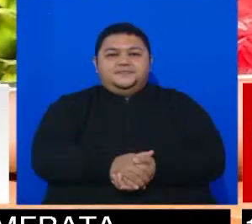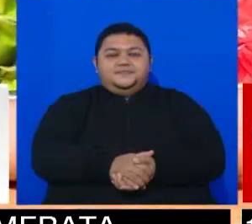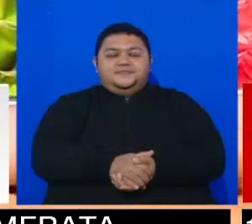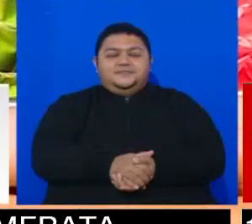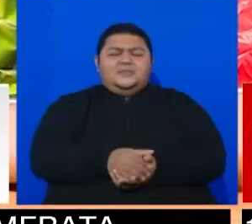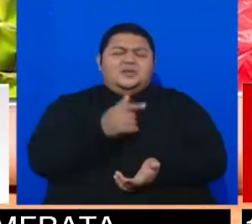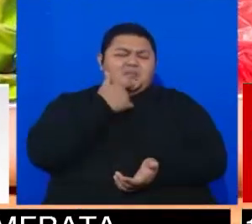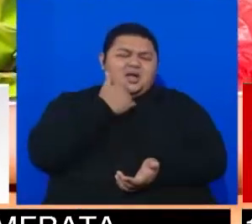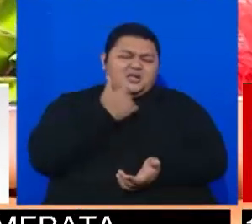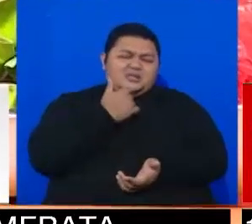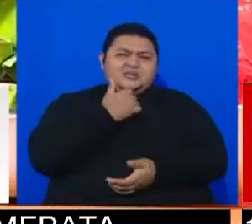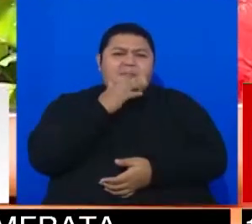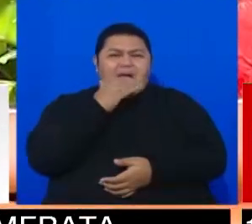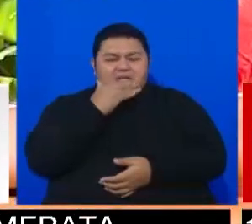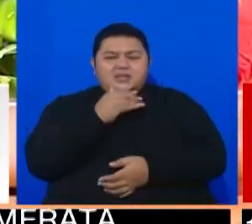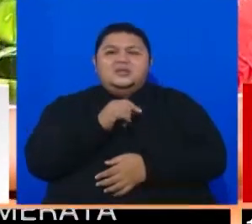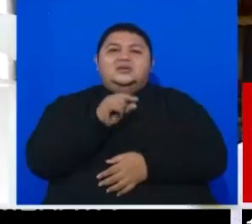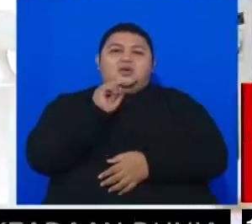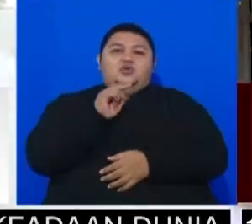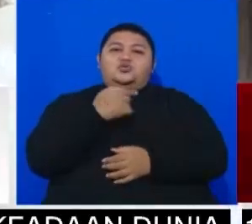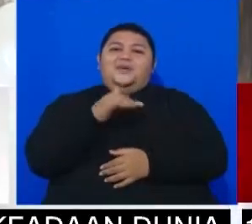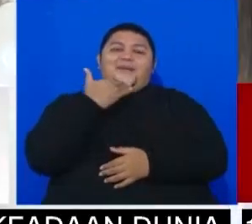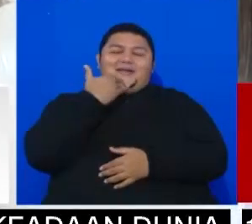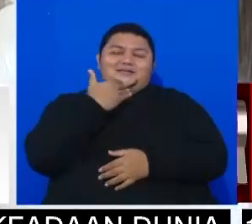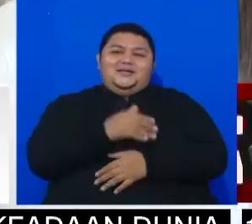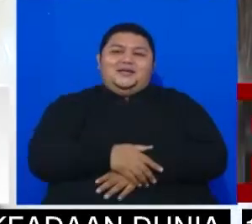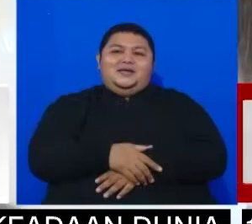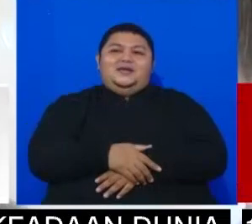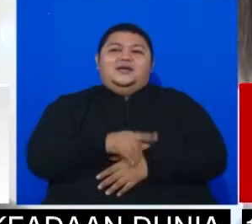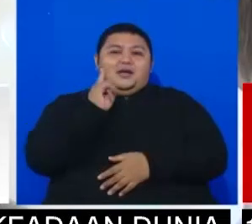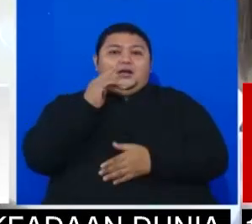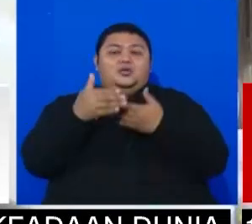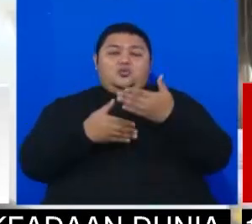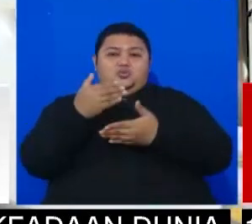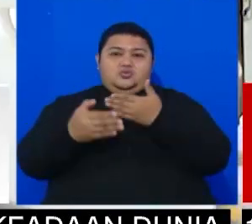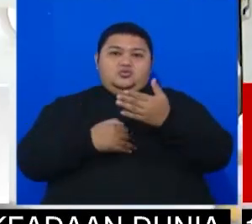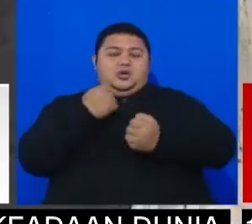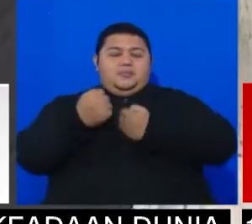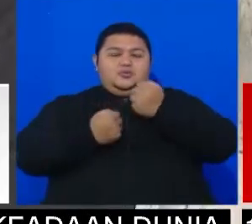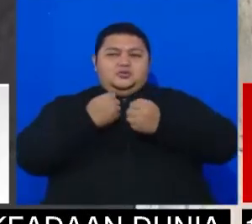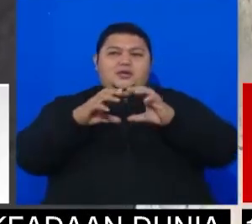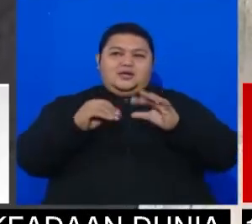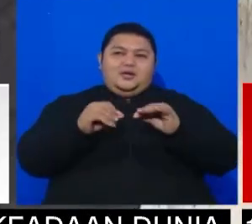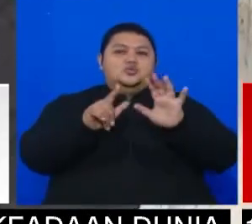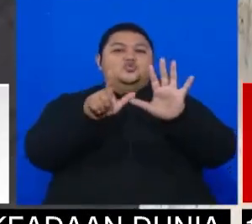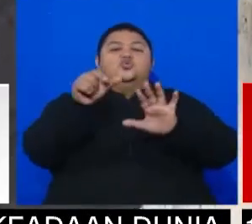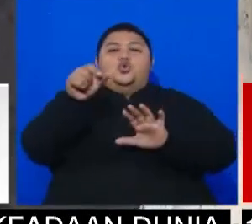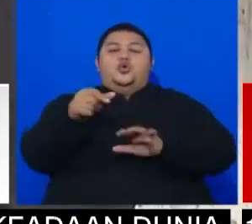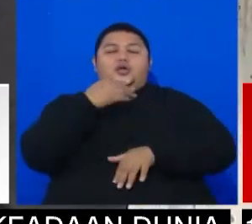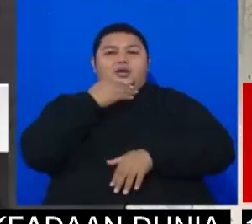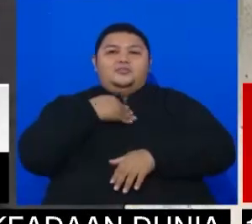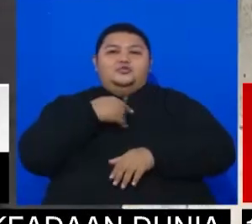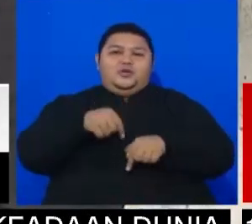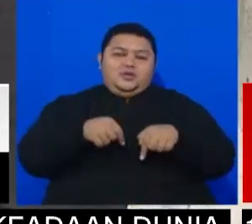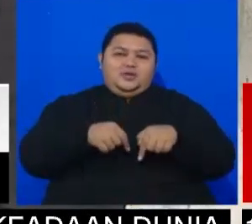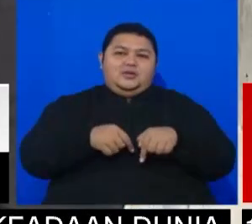Manis pahit berjualan di pinggir jalan sudah mereka alami. Namun karena konsistensi dan kerja keras 7 orang pemilik ini, belakangan